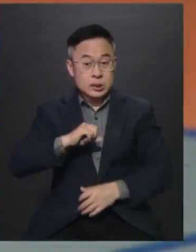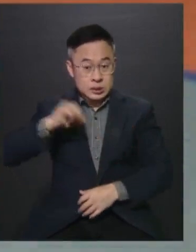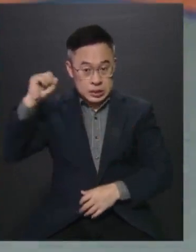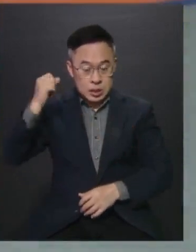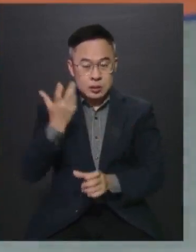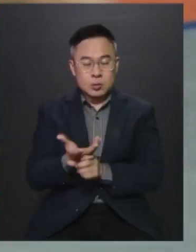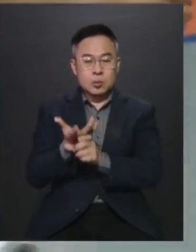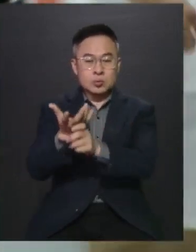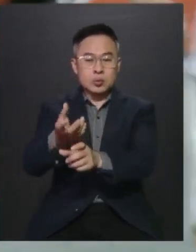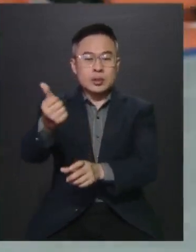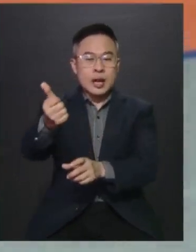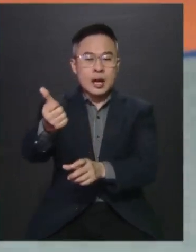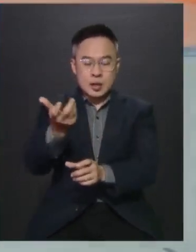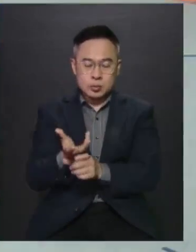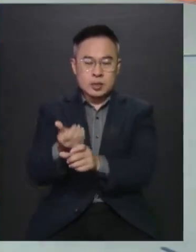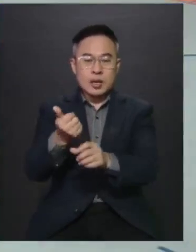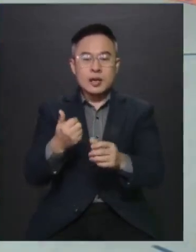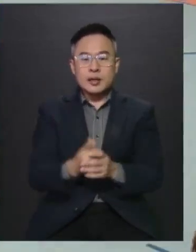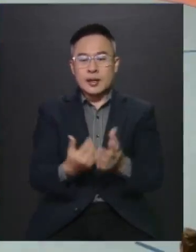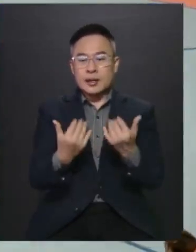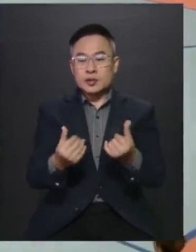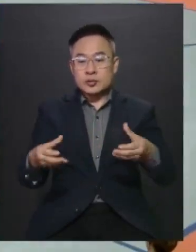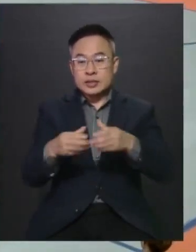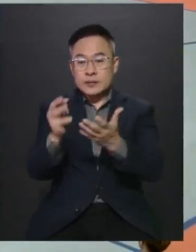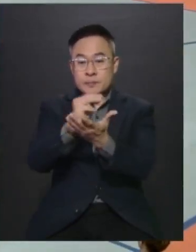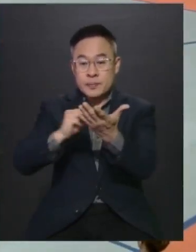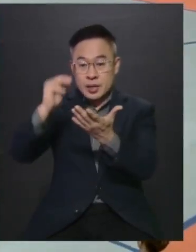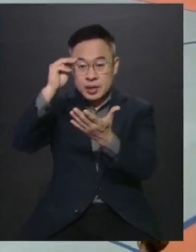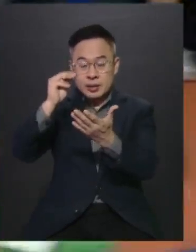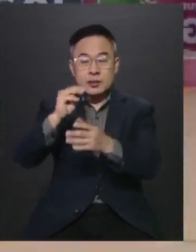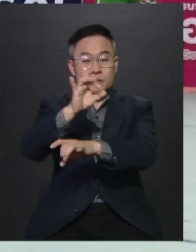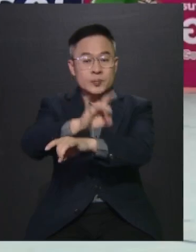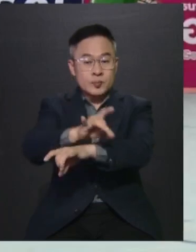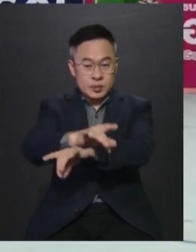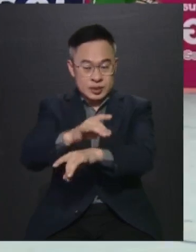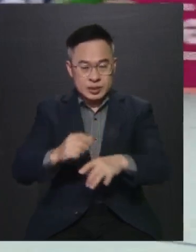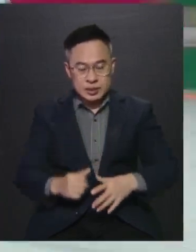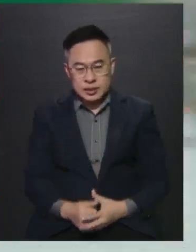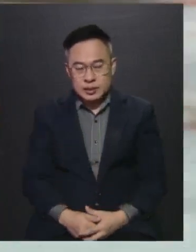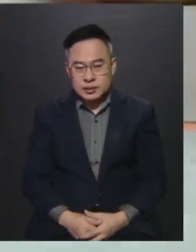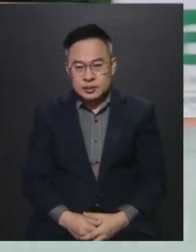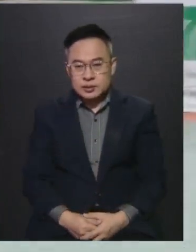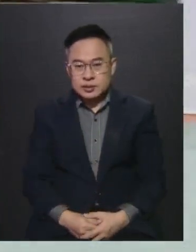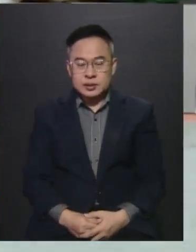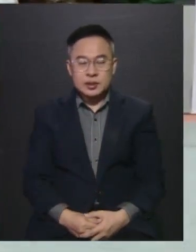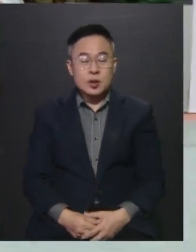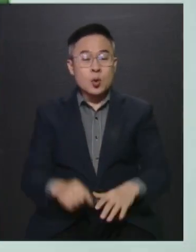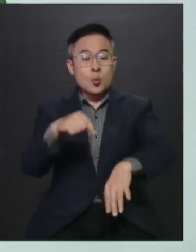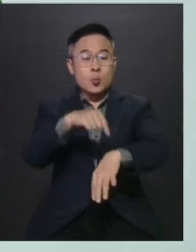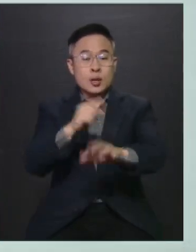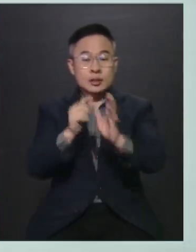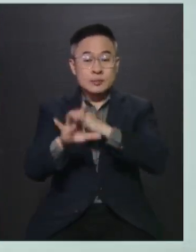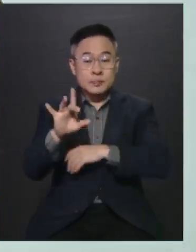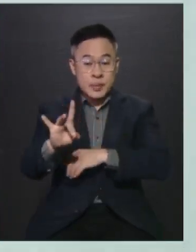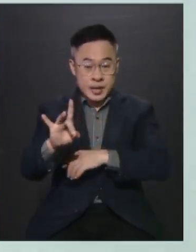คะก็เล่นในบ้านต้อนรับการมาเยือนของราชภัฏเพชรบุรีค่ะ8นาทีนะคะเจ้าถิ่นจากห้องเย็นท่าข้ามขึ้นนำก่อนนะ